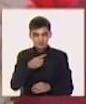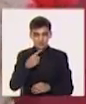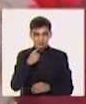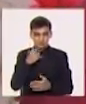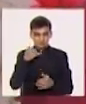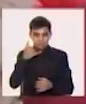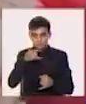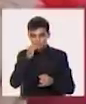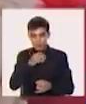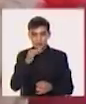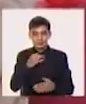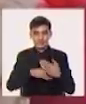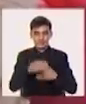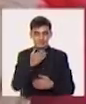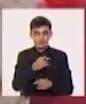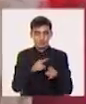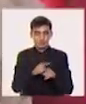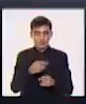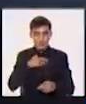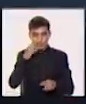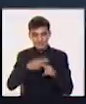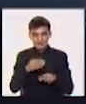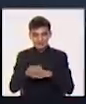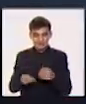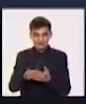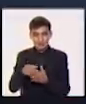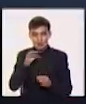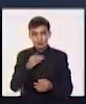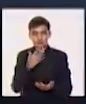да мүмкіндігі шектеулі бауырымның кредит төлемек түгілі әлі күнгі